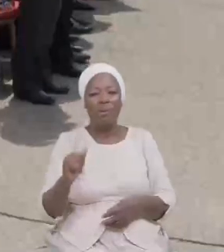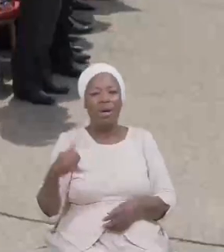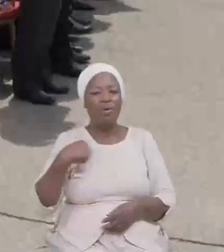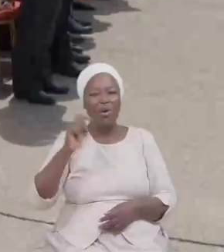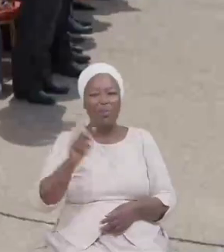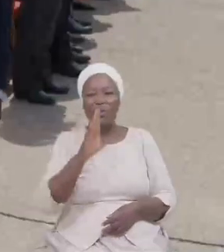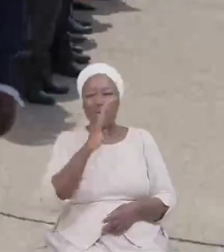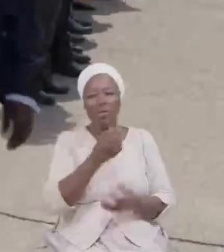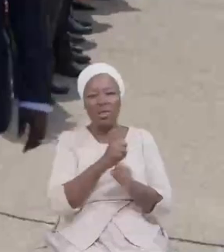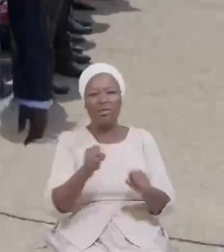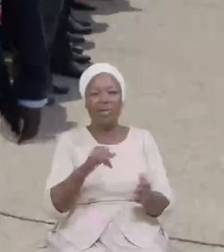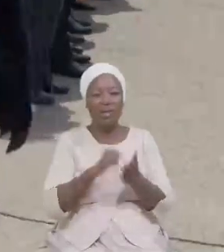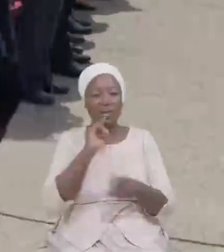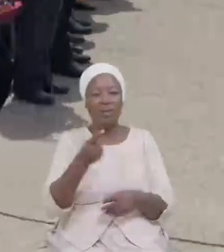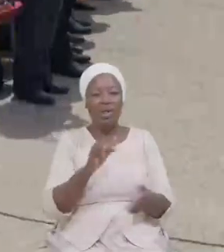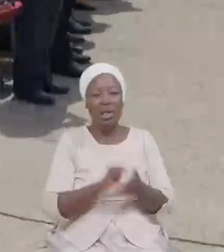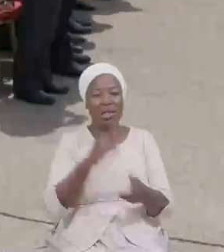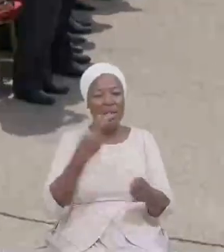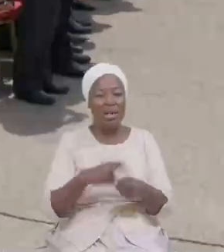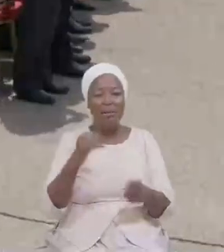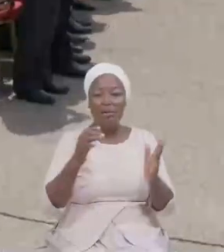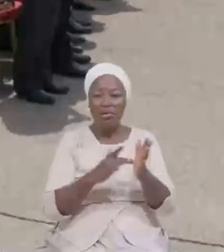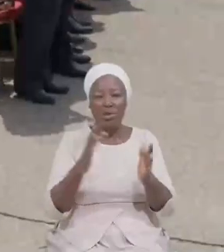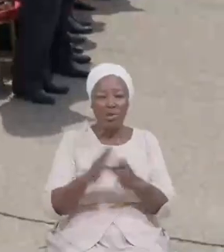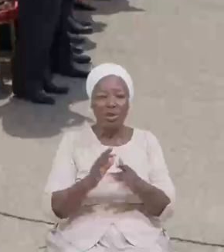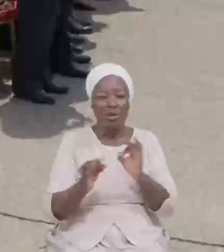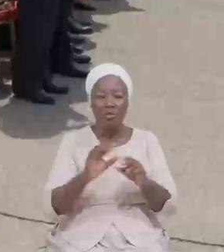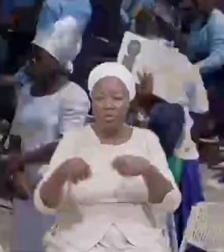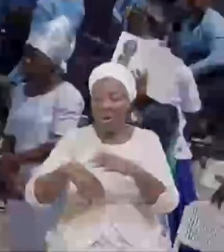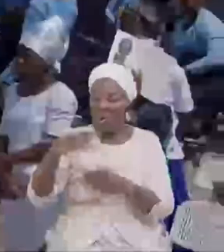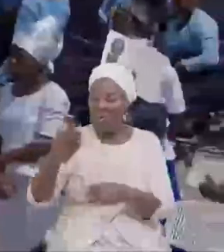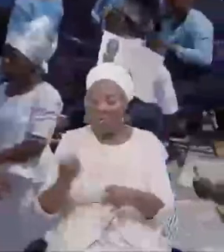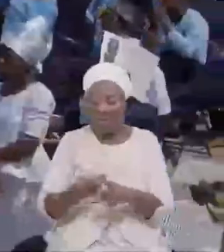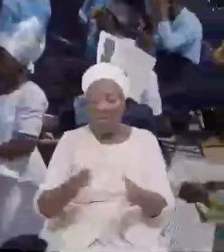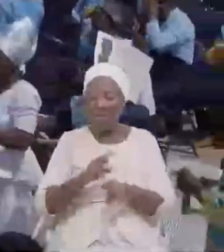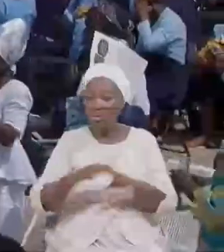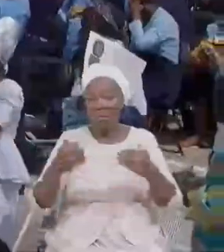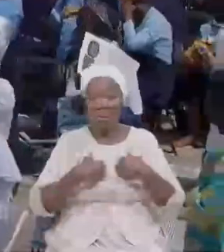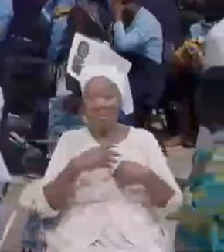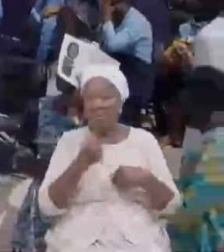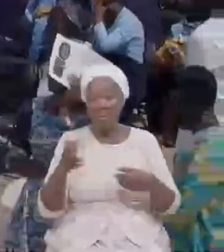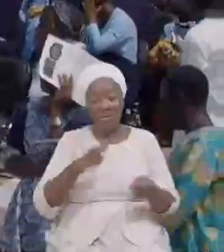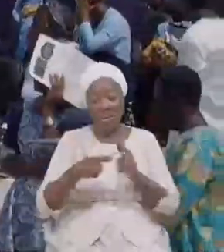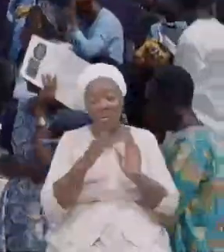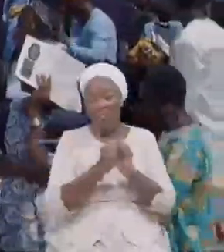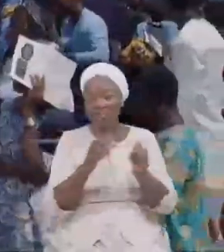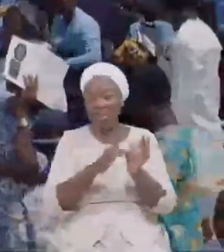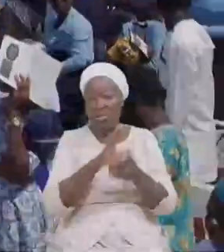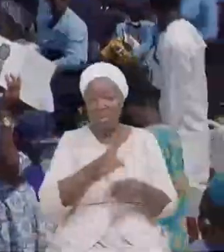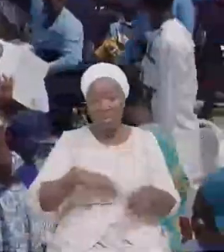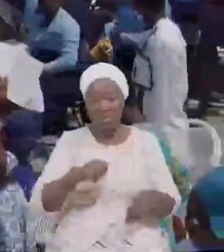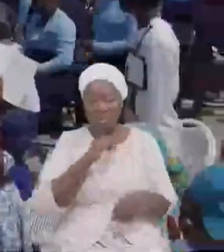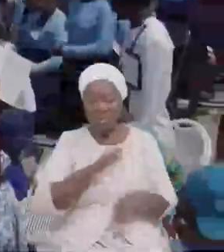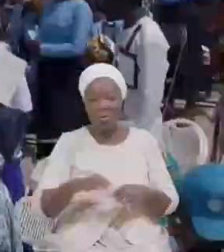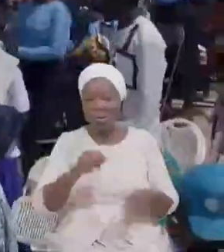Seul le nom de Jésus. Si tu quittes ici et tu n'as pas une rencontre avec Jésus, comment pourras-tu naître de nouveau? Comment peux-tu être sauvé? Et